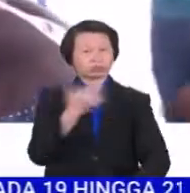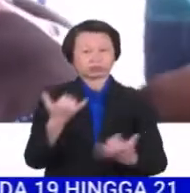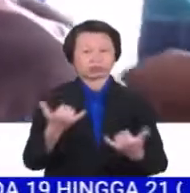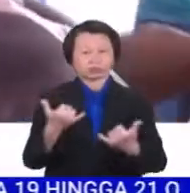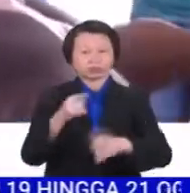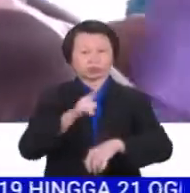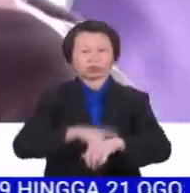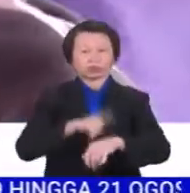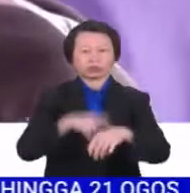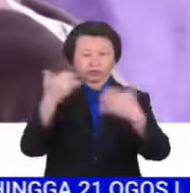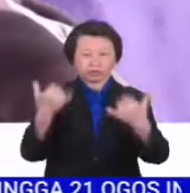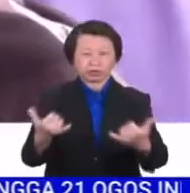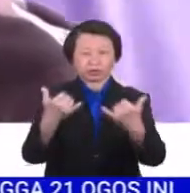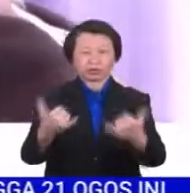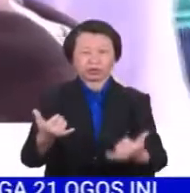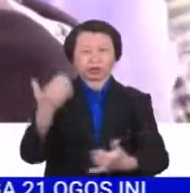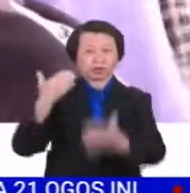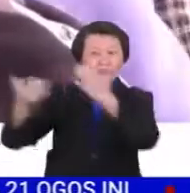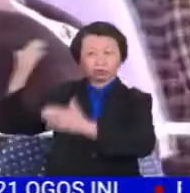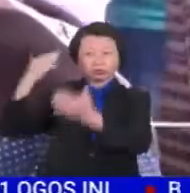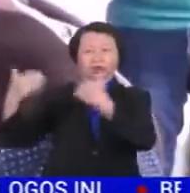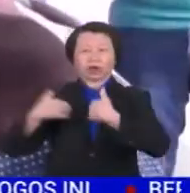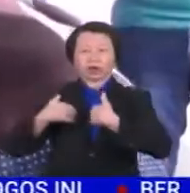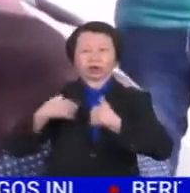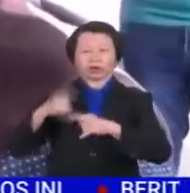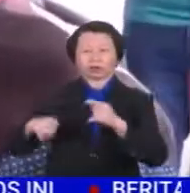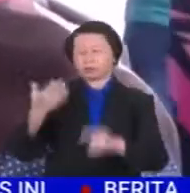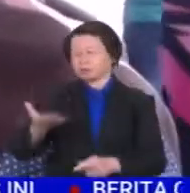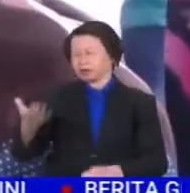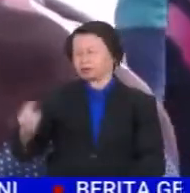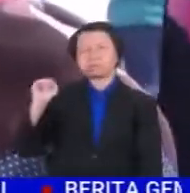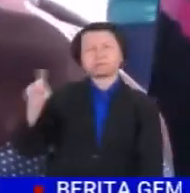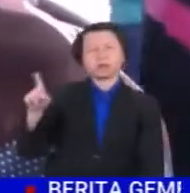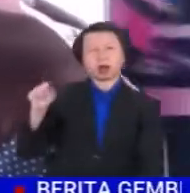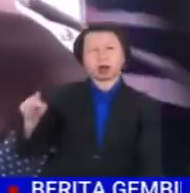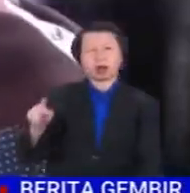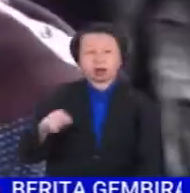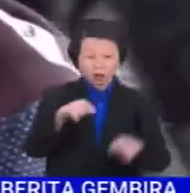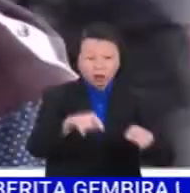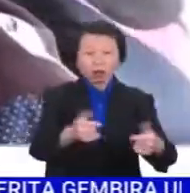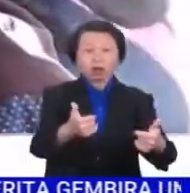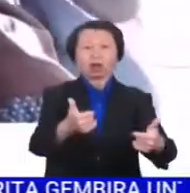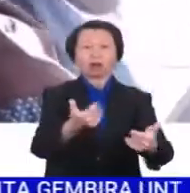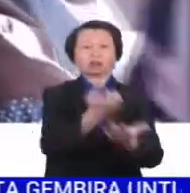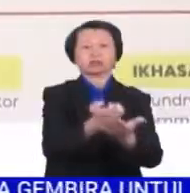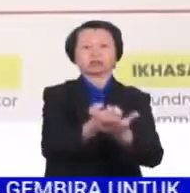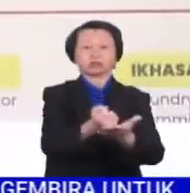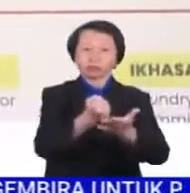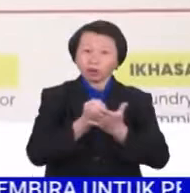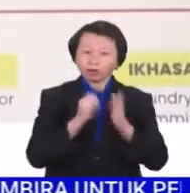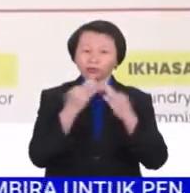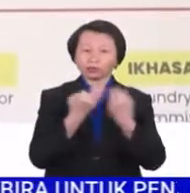sekarang, waktu inflasi, waktu duit kita ada tapi nilai barang mahal, jadi membantu sangat untuk ekonomi keluarga.